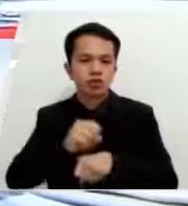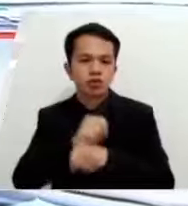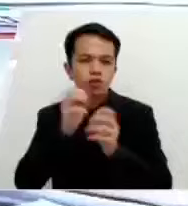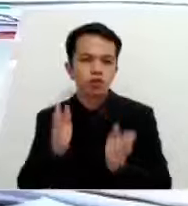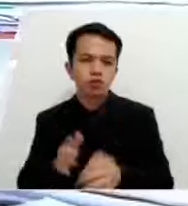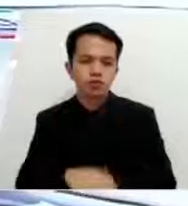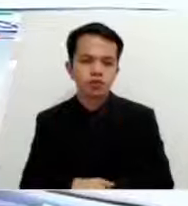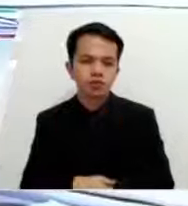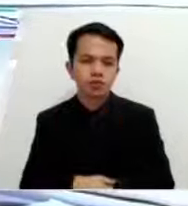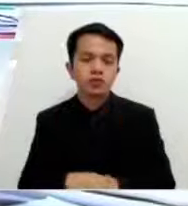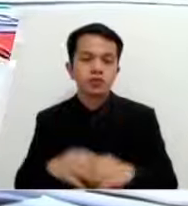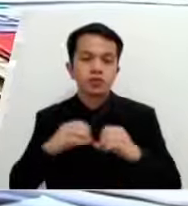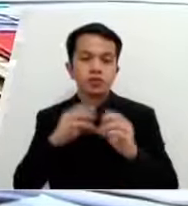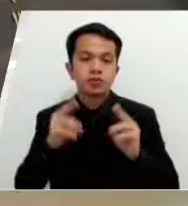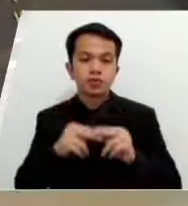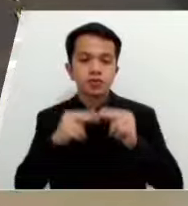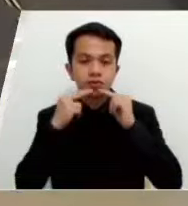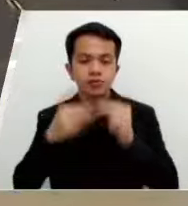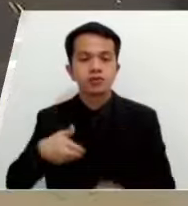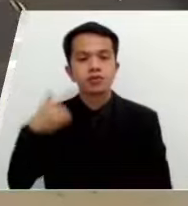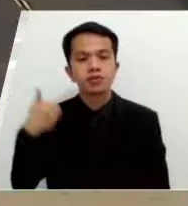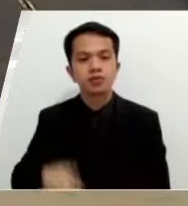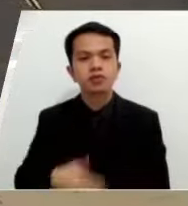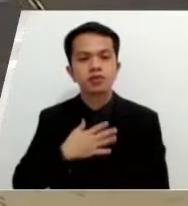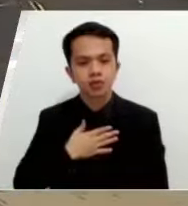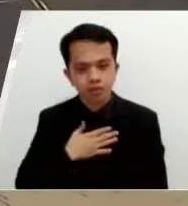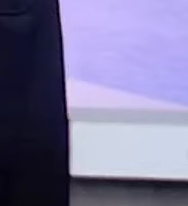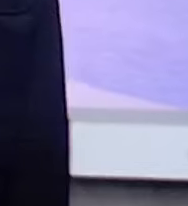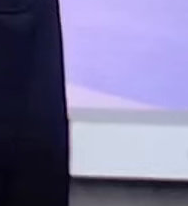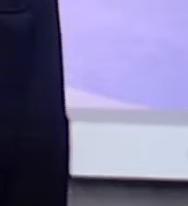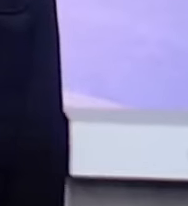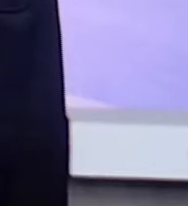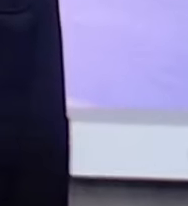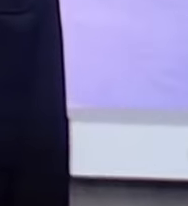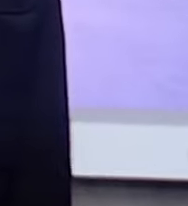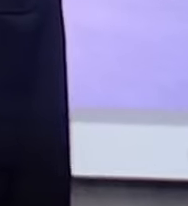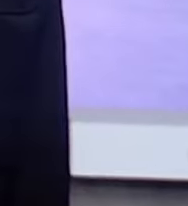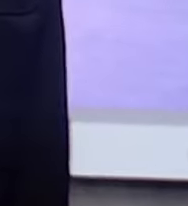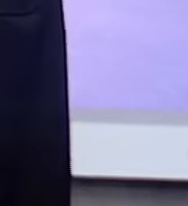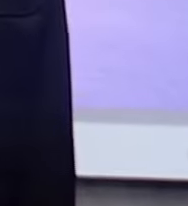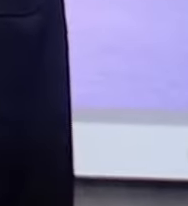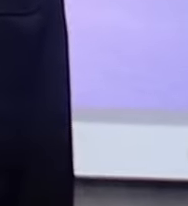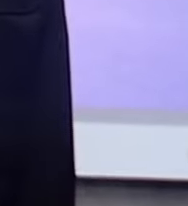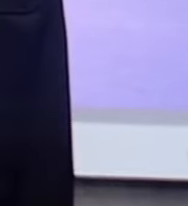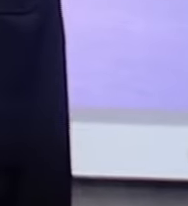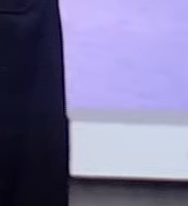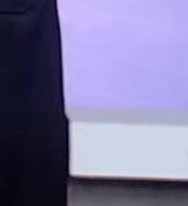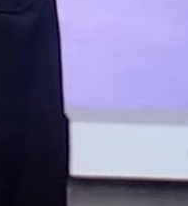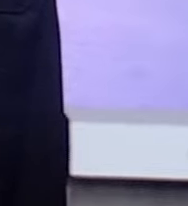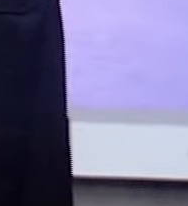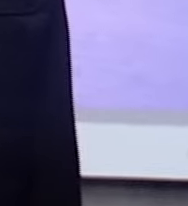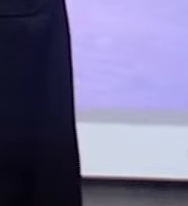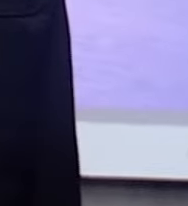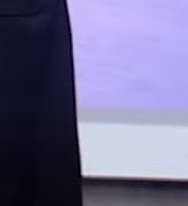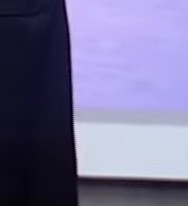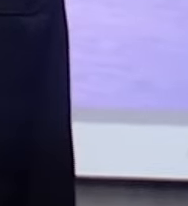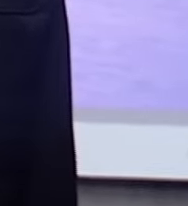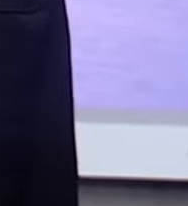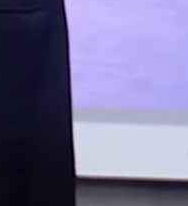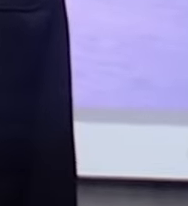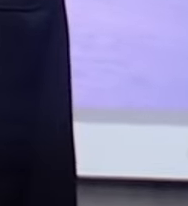GMA Integrated News, Mariz Umali ang inyo. Saksi! Mga kapuso, sama-sama tayong maging